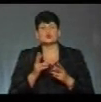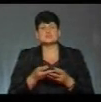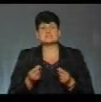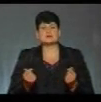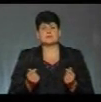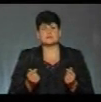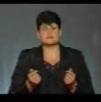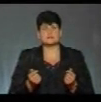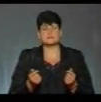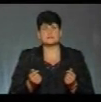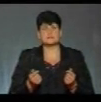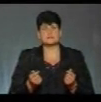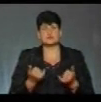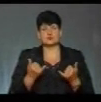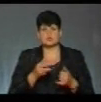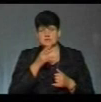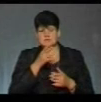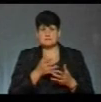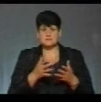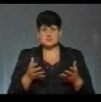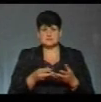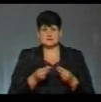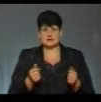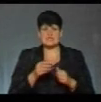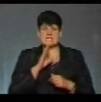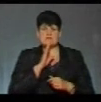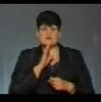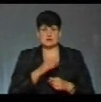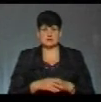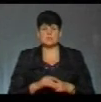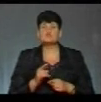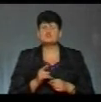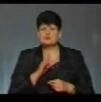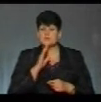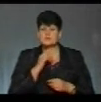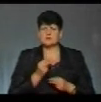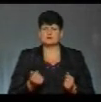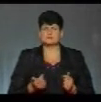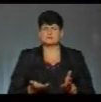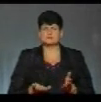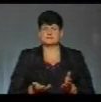Ну, на даний час більше зникають дівчата. На вашу думку, чому саме дівчата?